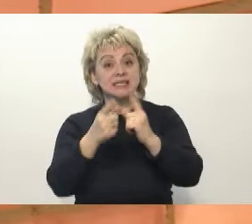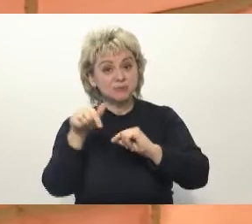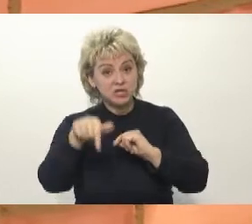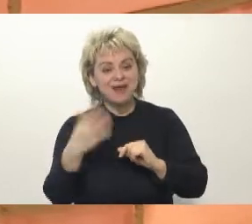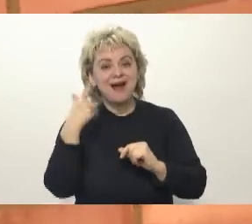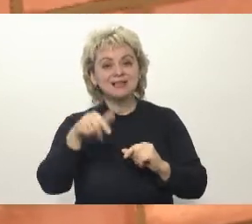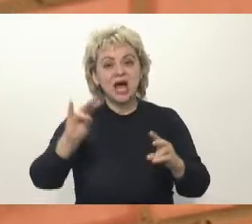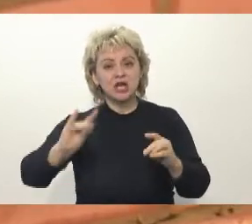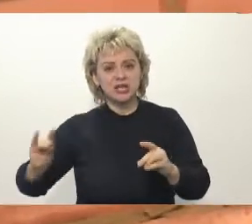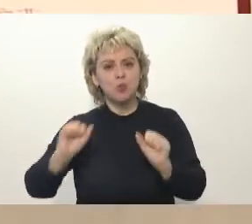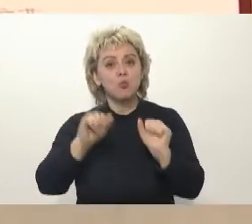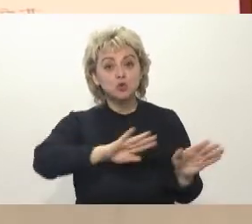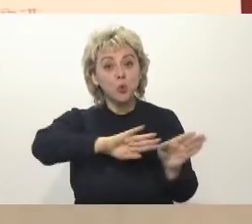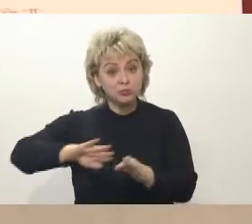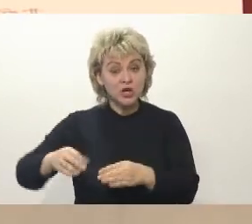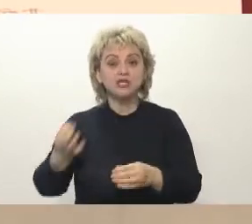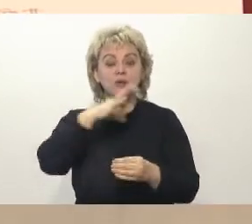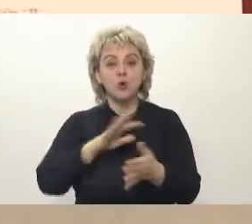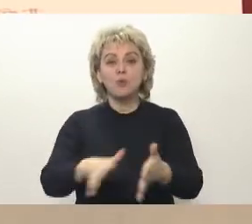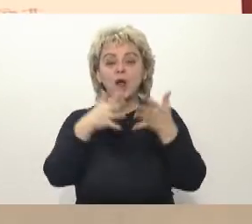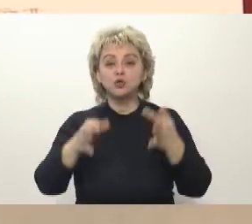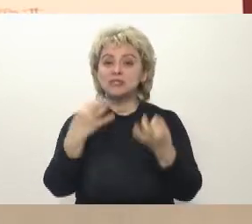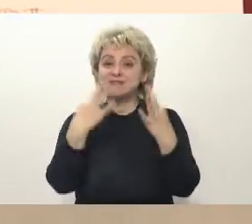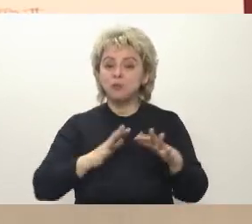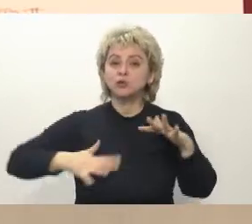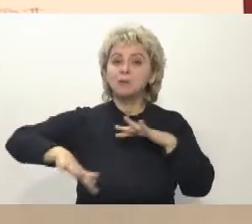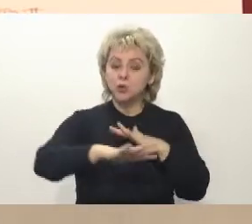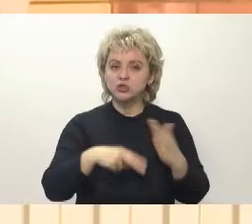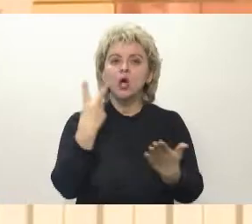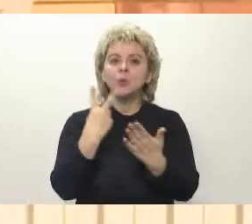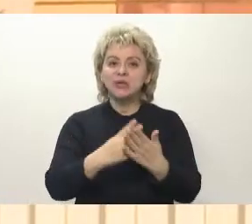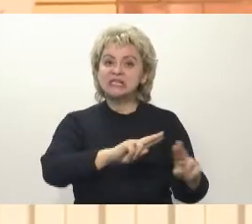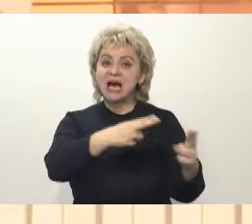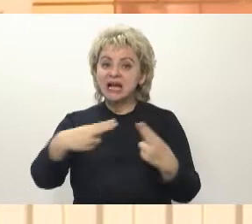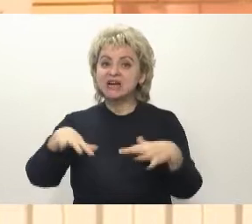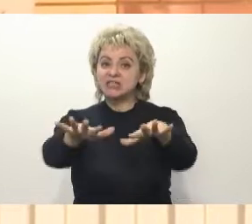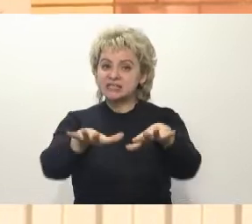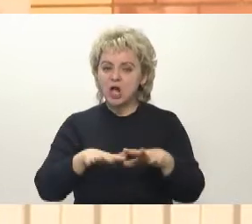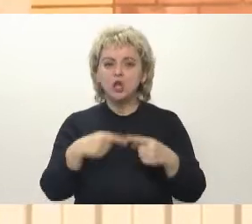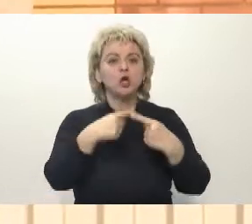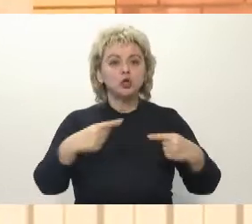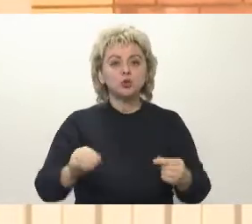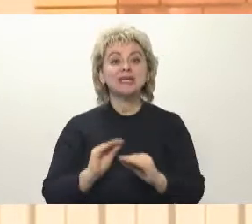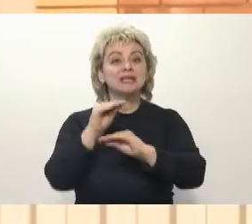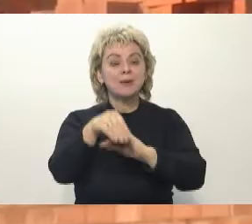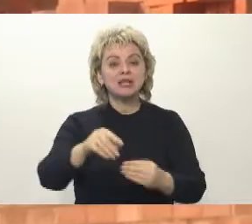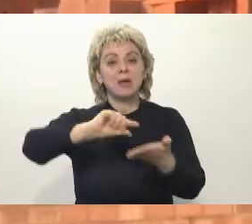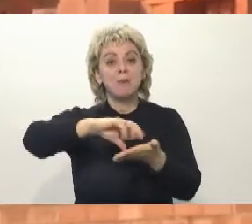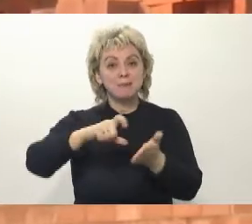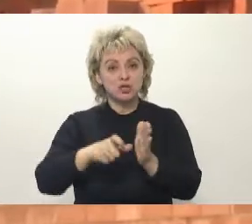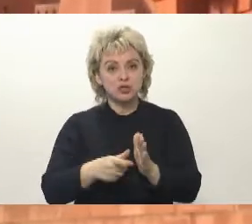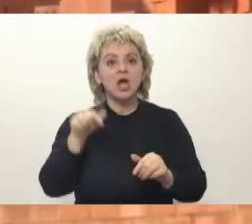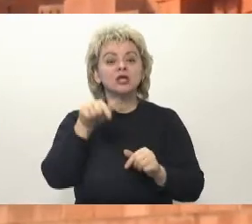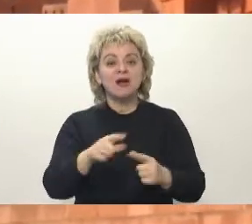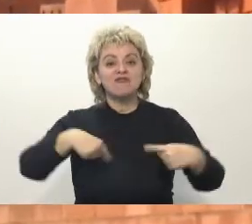трансформер, когда кресла можно убирать и пользоваться большей свободной площадью. Предусмотрены и хореографические залы, и другие дополнительные помещения.